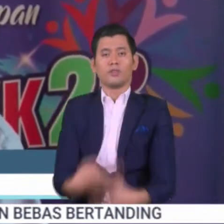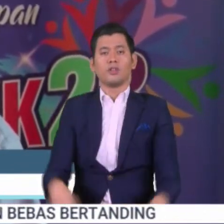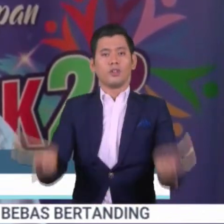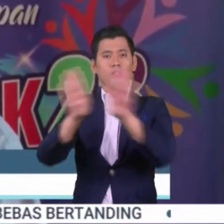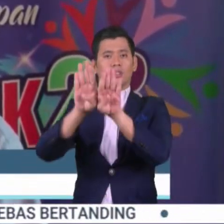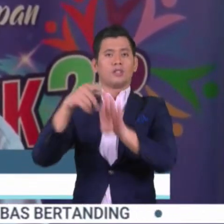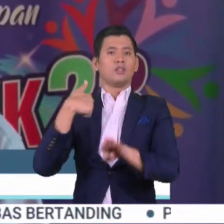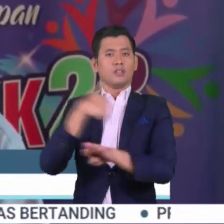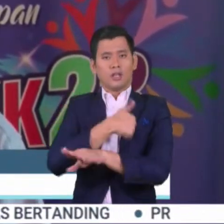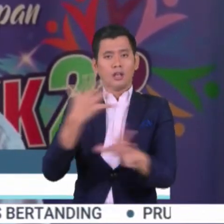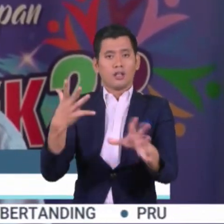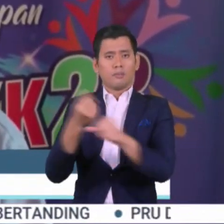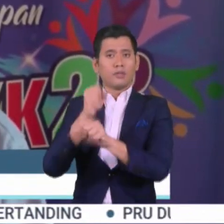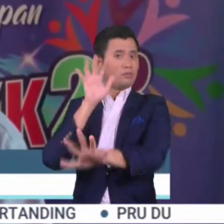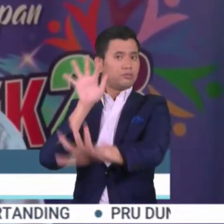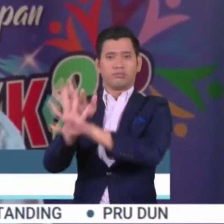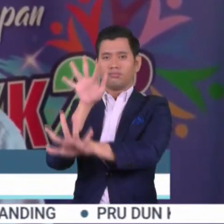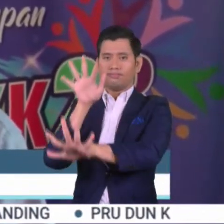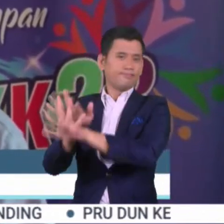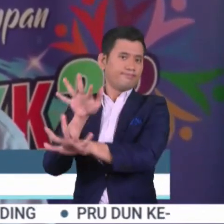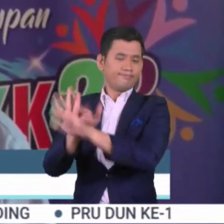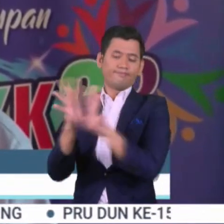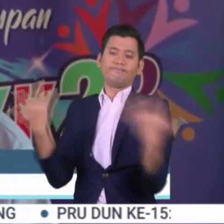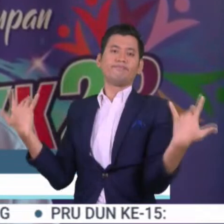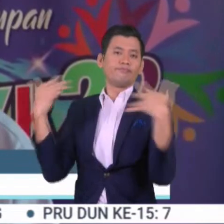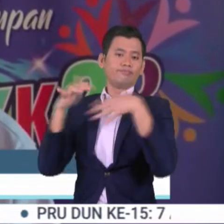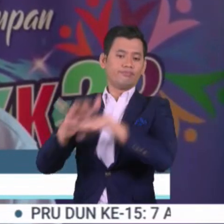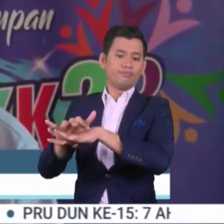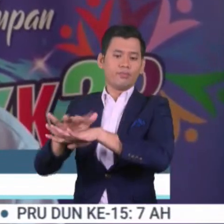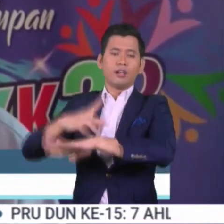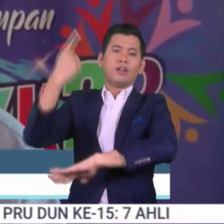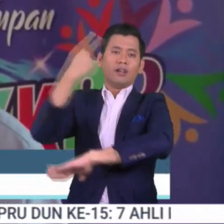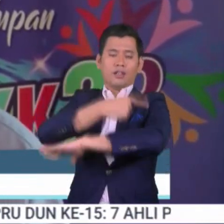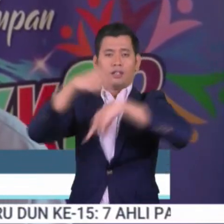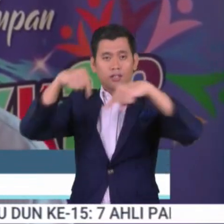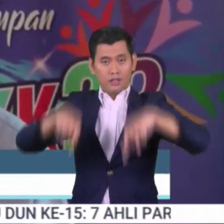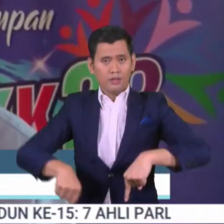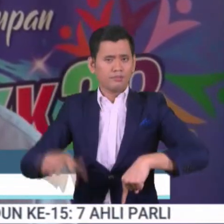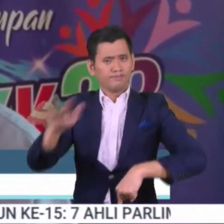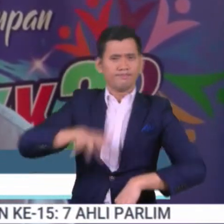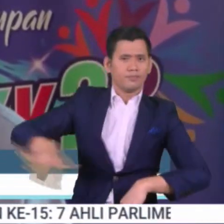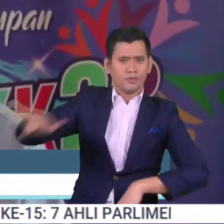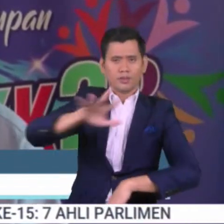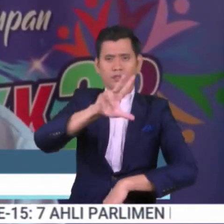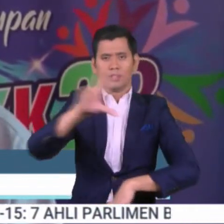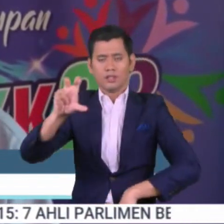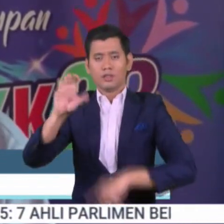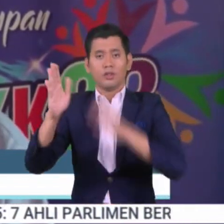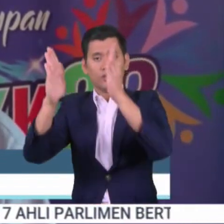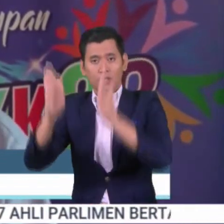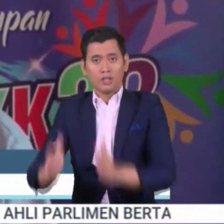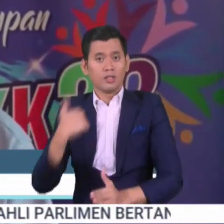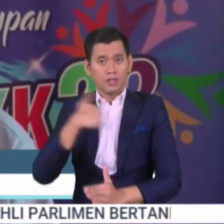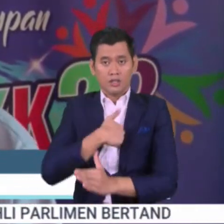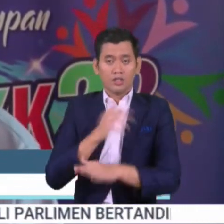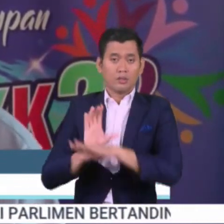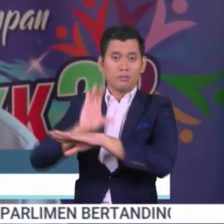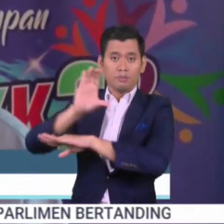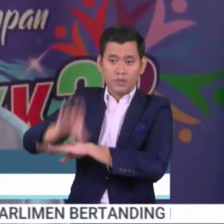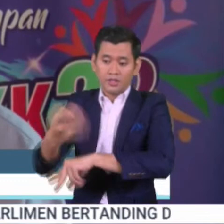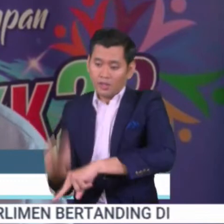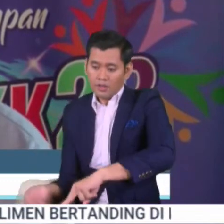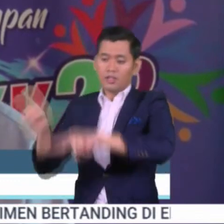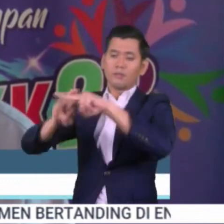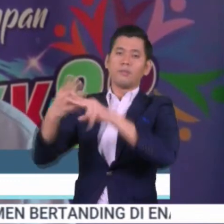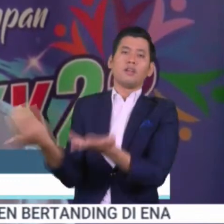mendapat sambutan yang hebat di mana sepatutnya program pada hari ini lebih kurang 300 orang saja. Tetapi kita terpaksa extend kepada